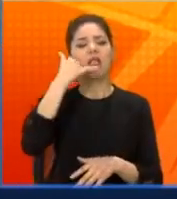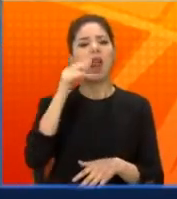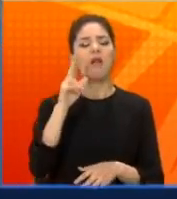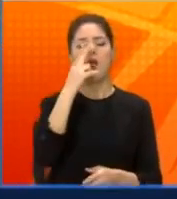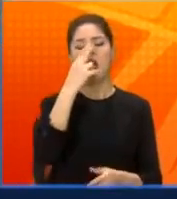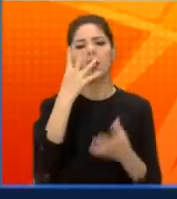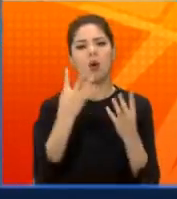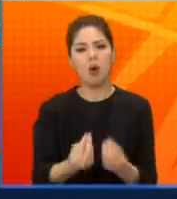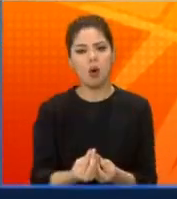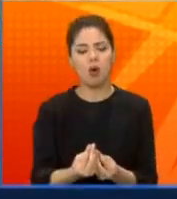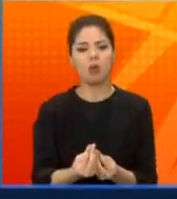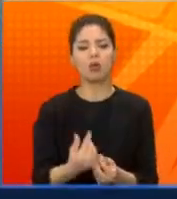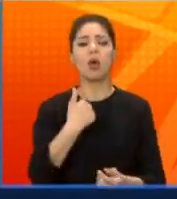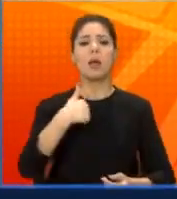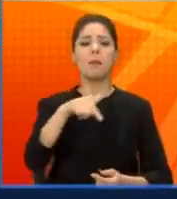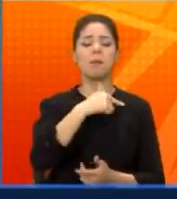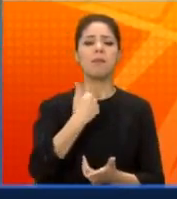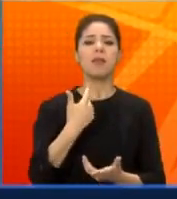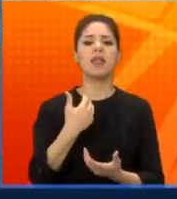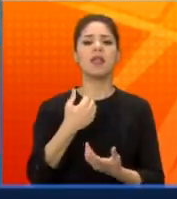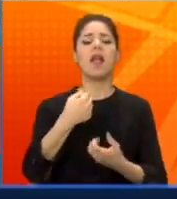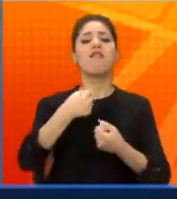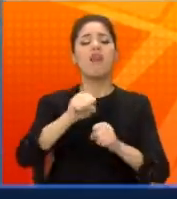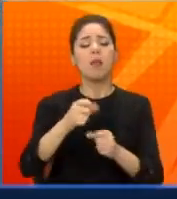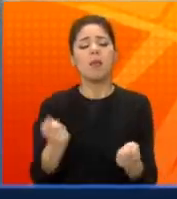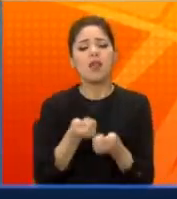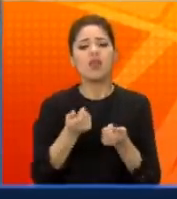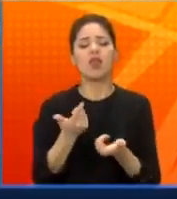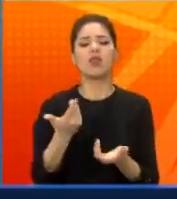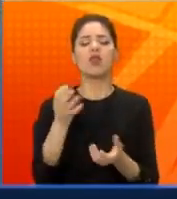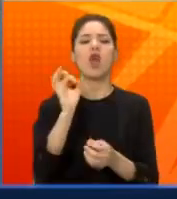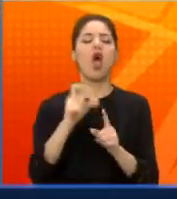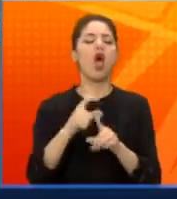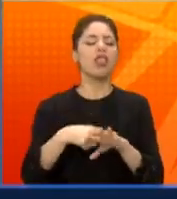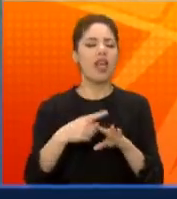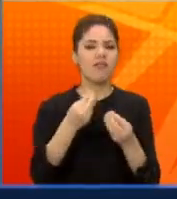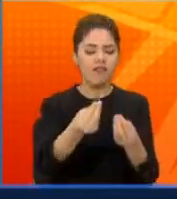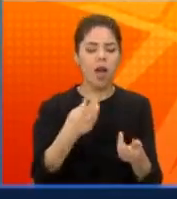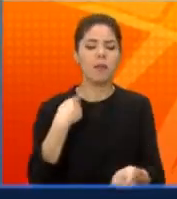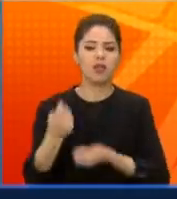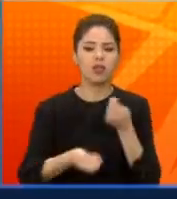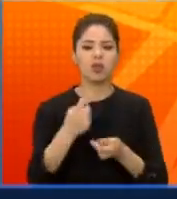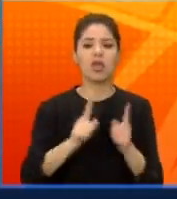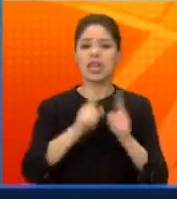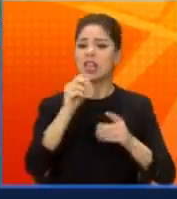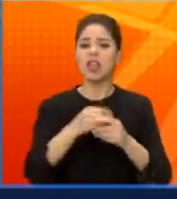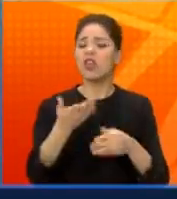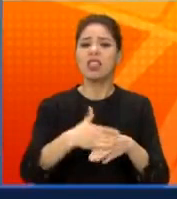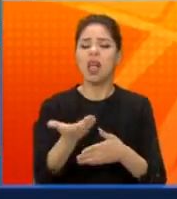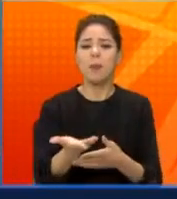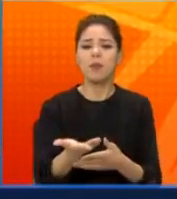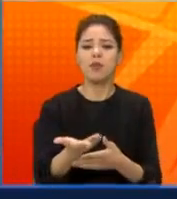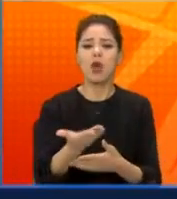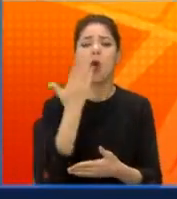akıllı telefonlara. Tabii biz de elimizden geldiği kadar buna özen gösterip ödevlerini yaptırmaya çalışıyoruz. İnternetin başı ne yapsın? Okulun